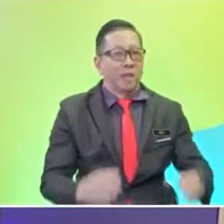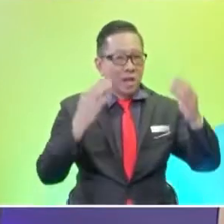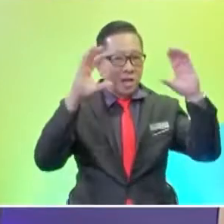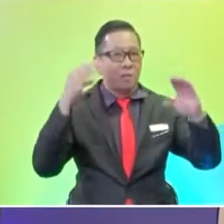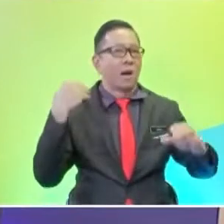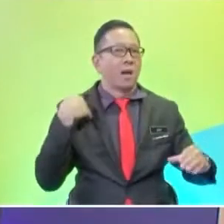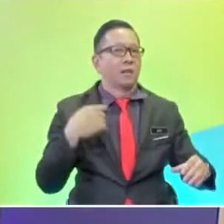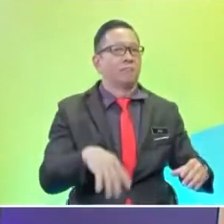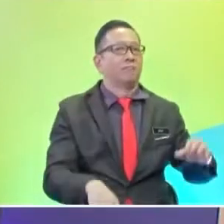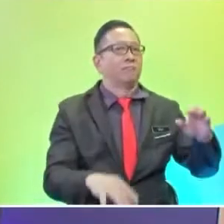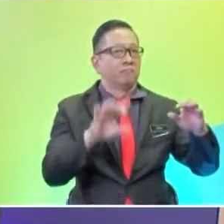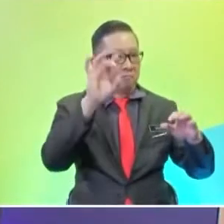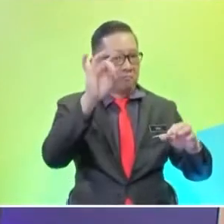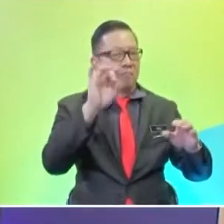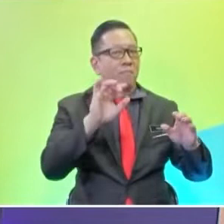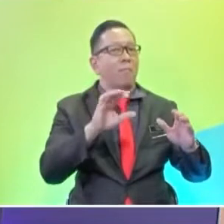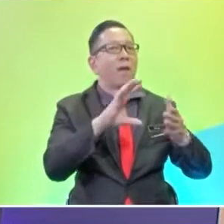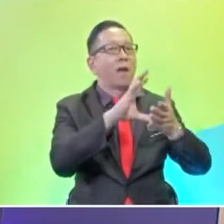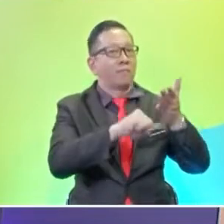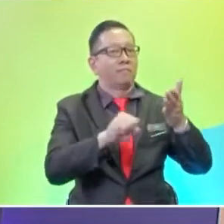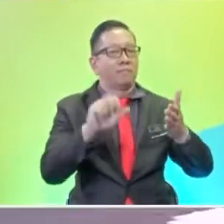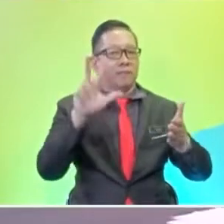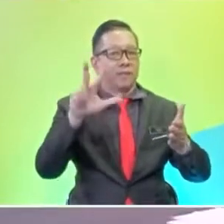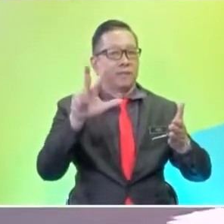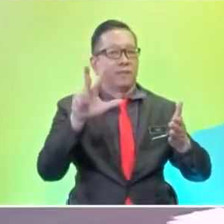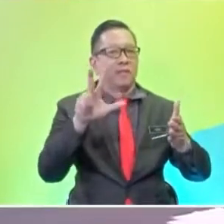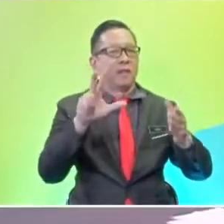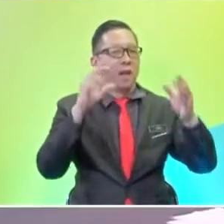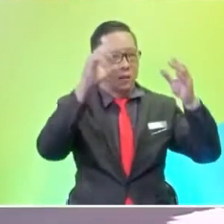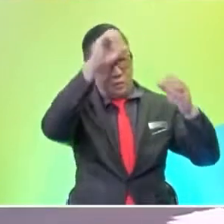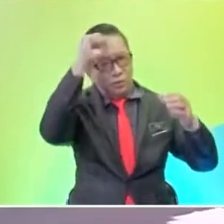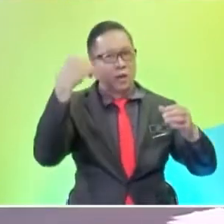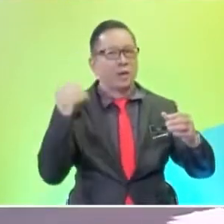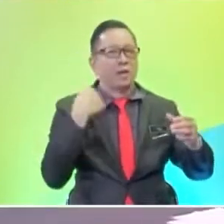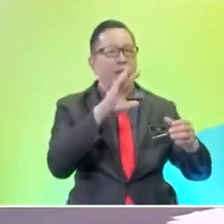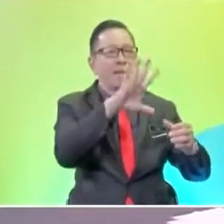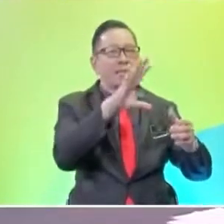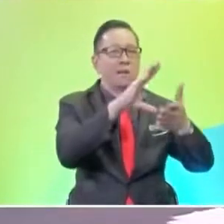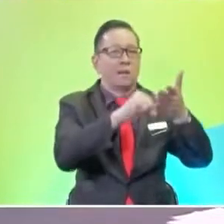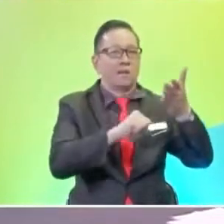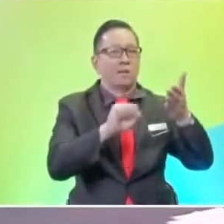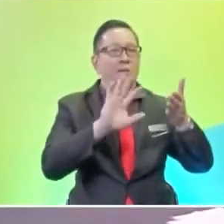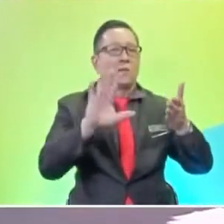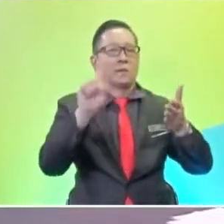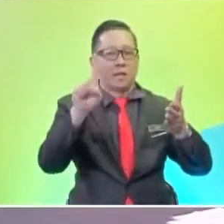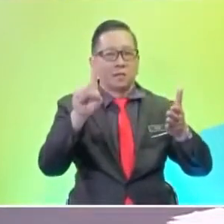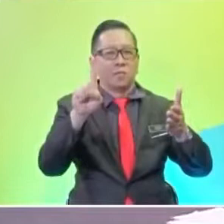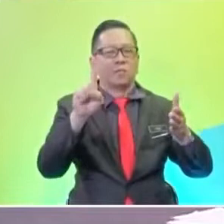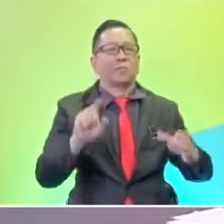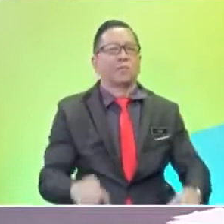3 = 5 tolak 1 =